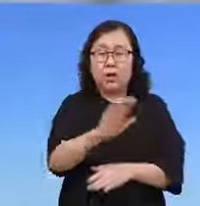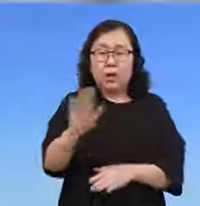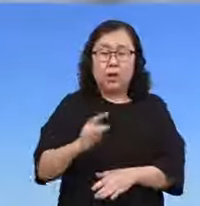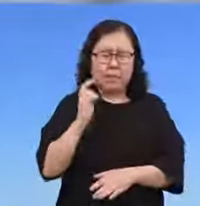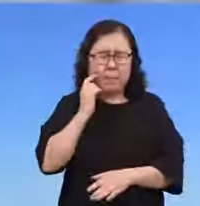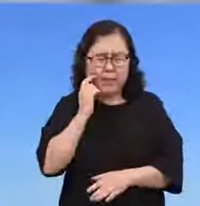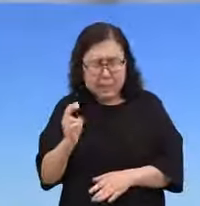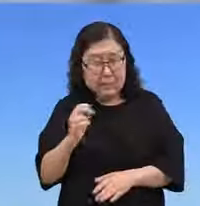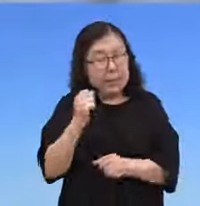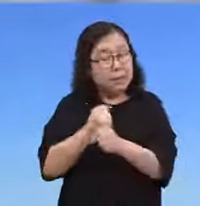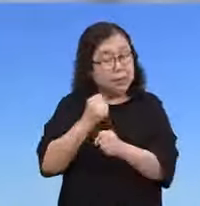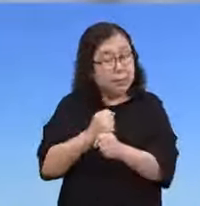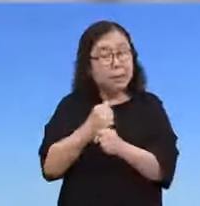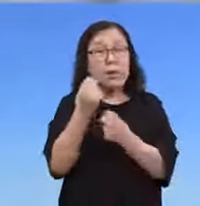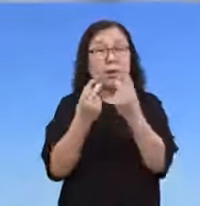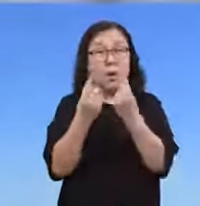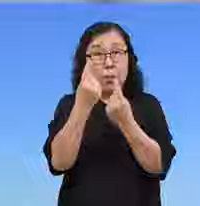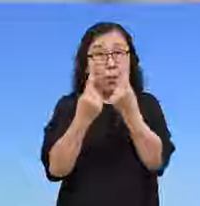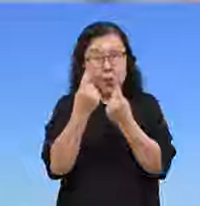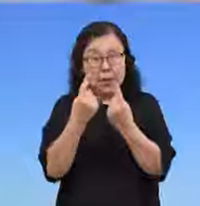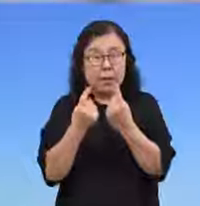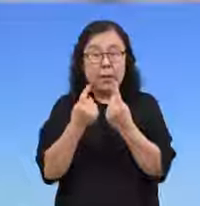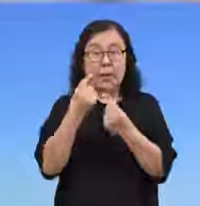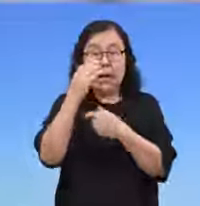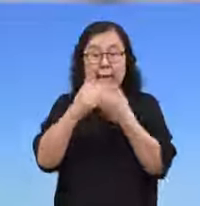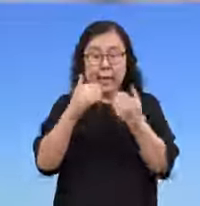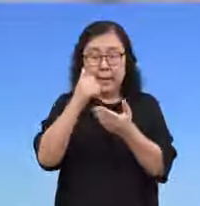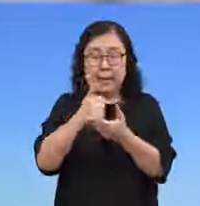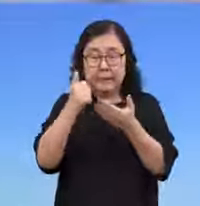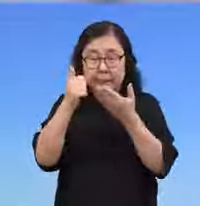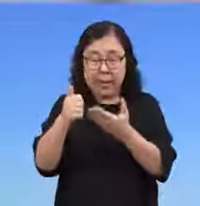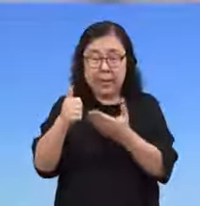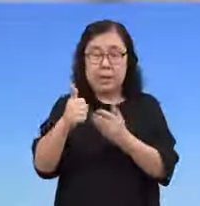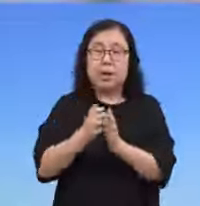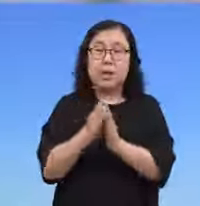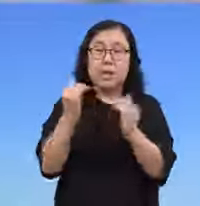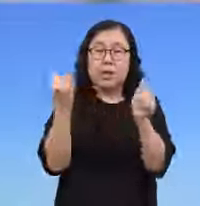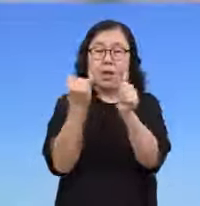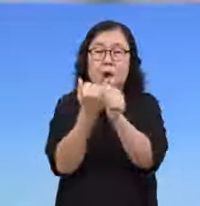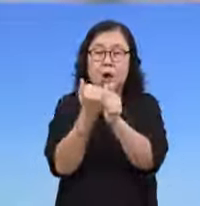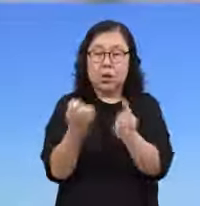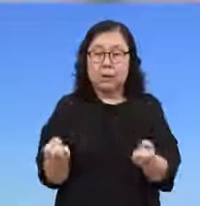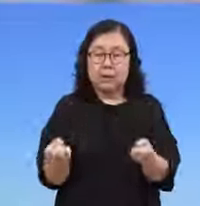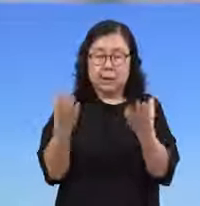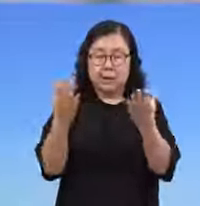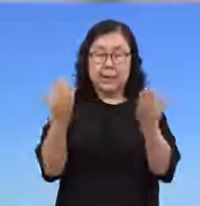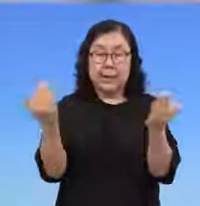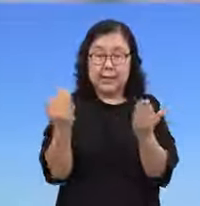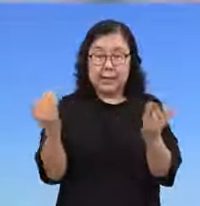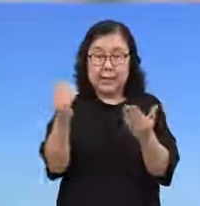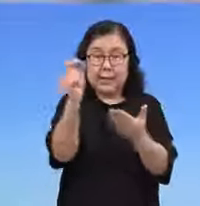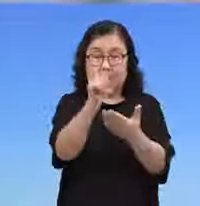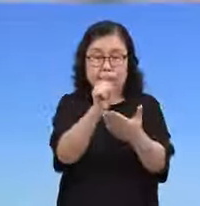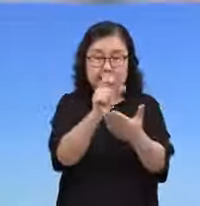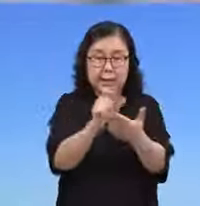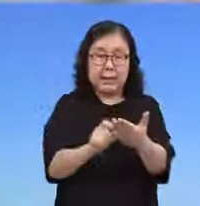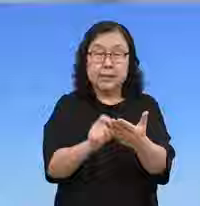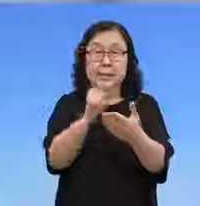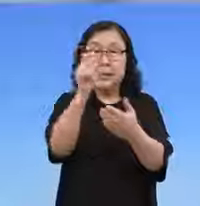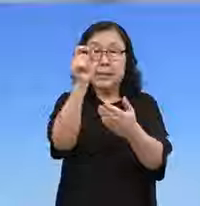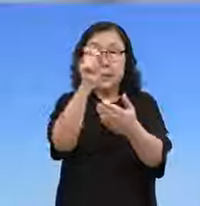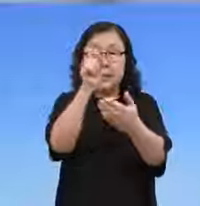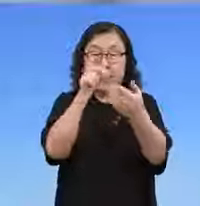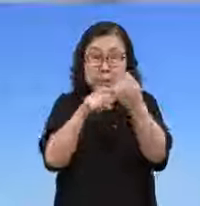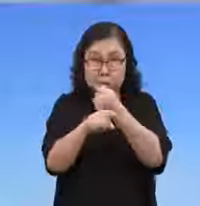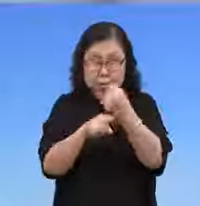거기에 초점이 있지 않습니다. 하나님께서 요한복음 2장 안에 이 가나 혼인잔치 사건을 기록해 하신